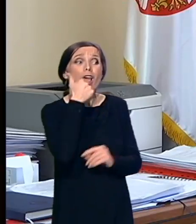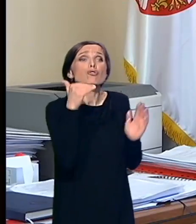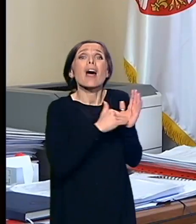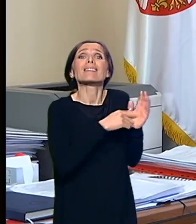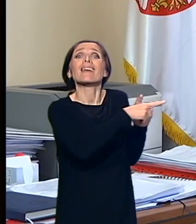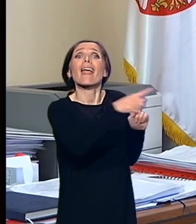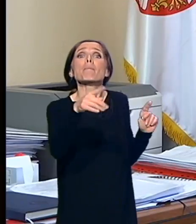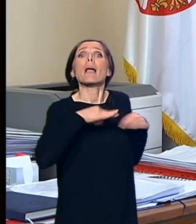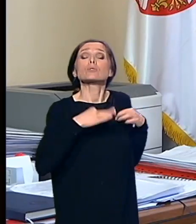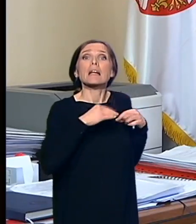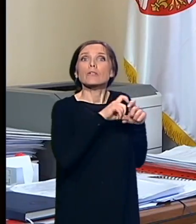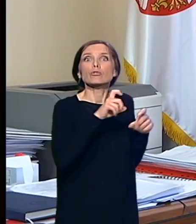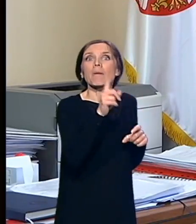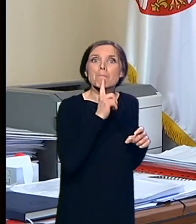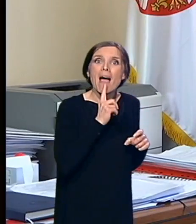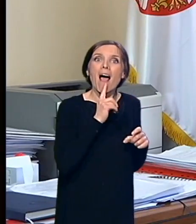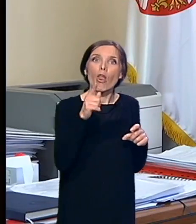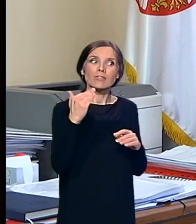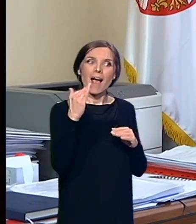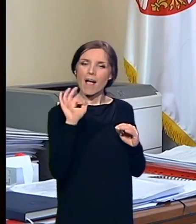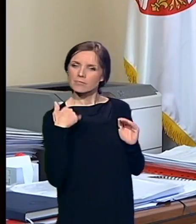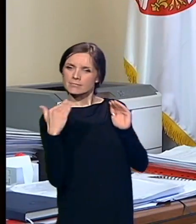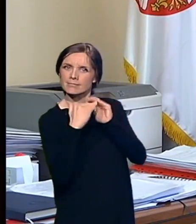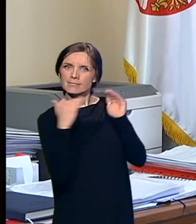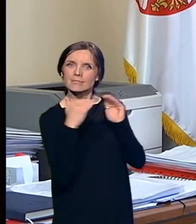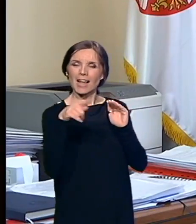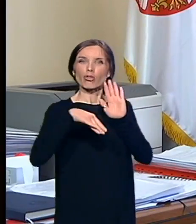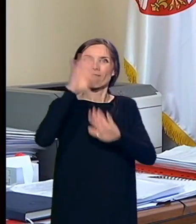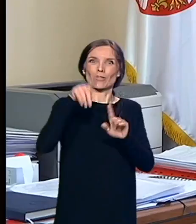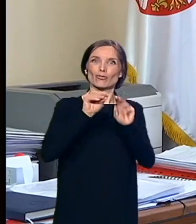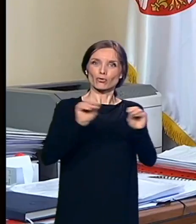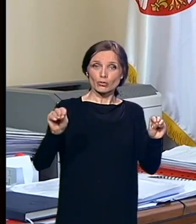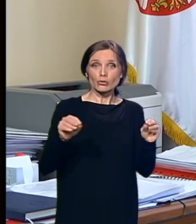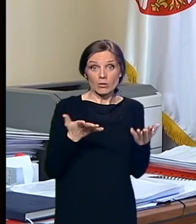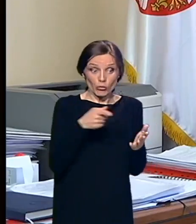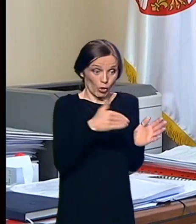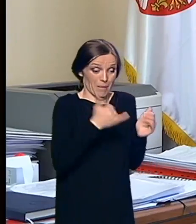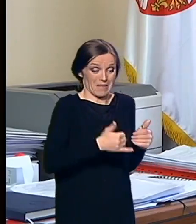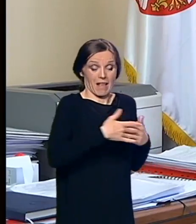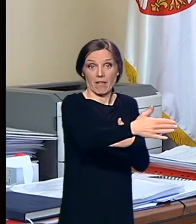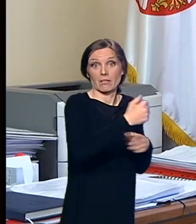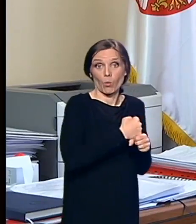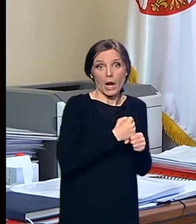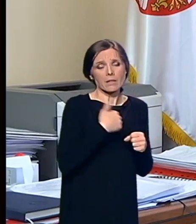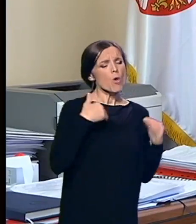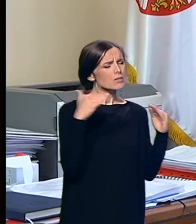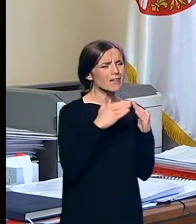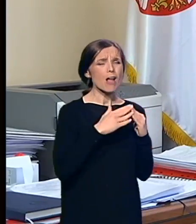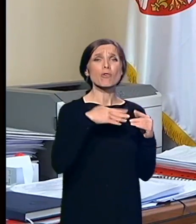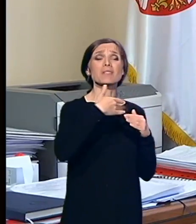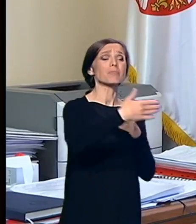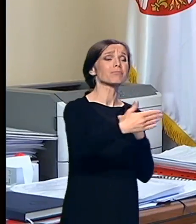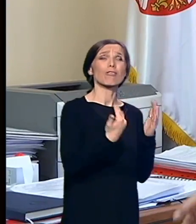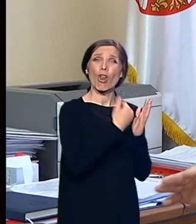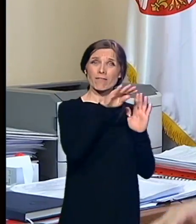ono na čemu sada radimo, jer upravo slažem se, moramo budućim zakonom prepoznati strukovne